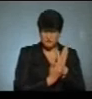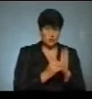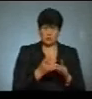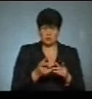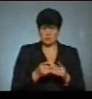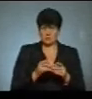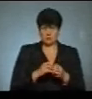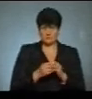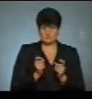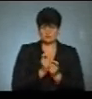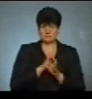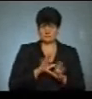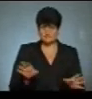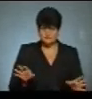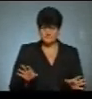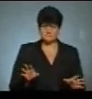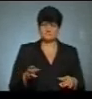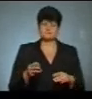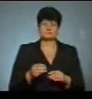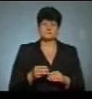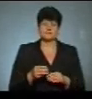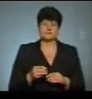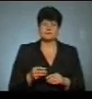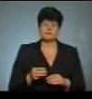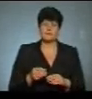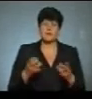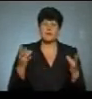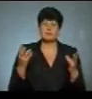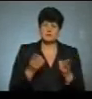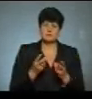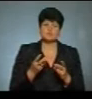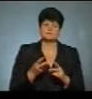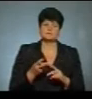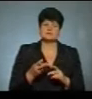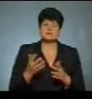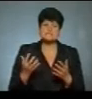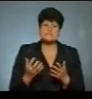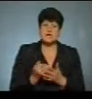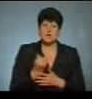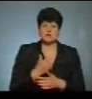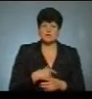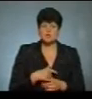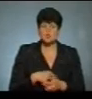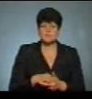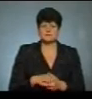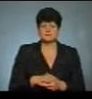точок зіткнення. Також потрібно знаходити собі